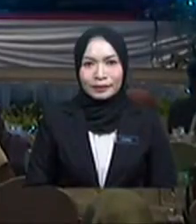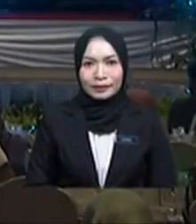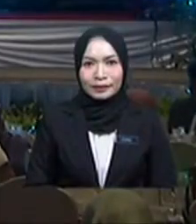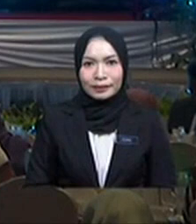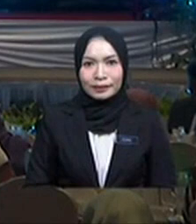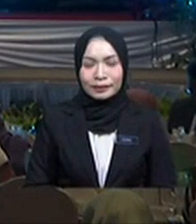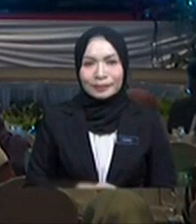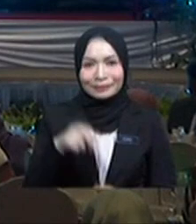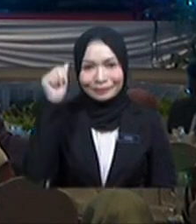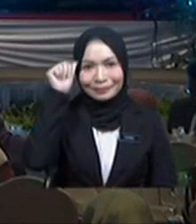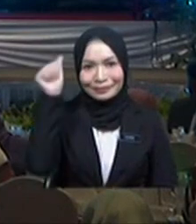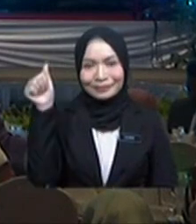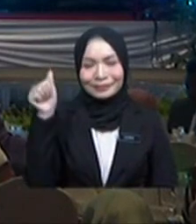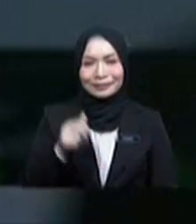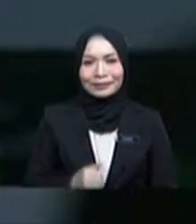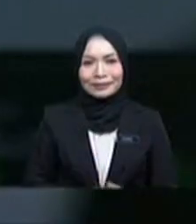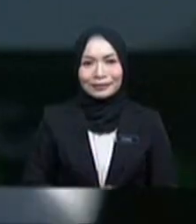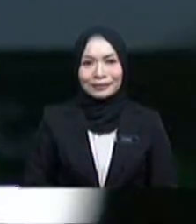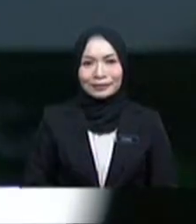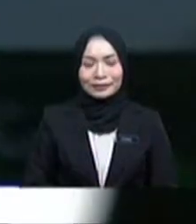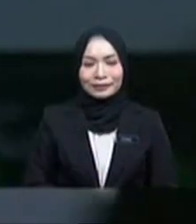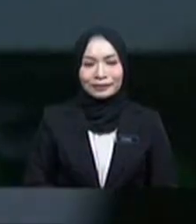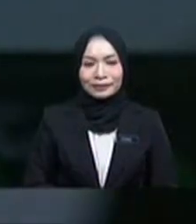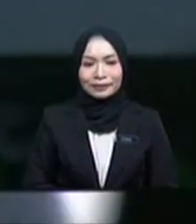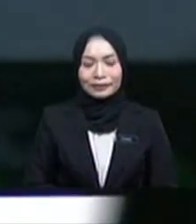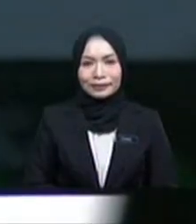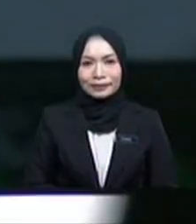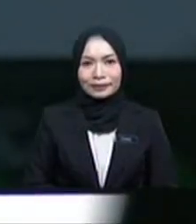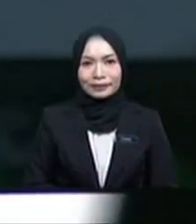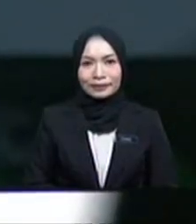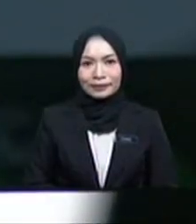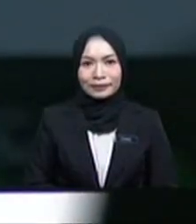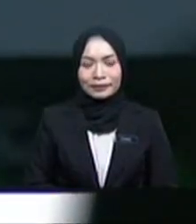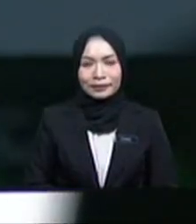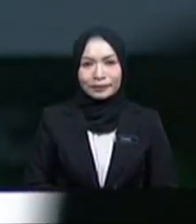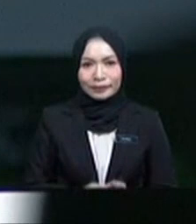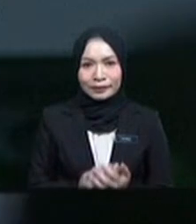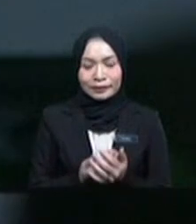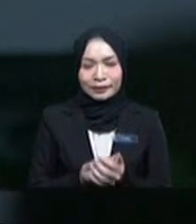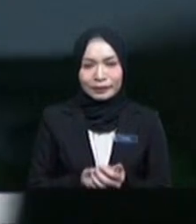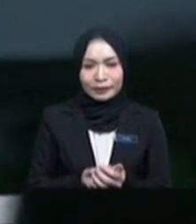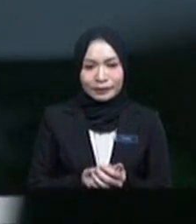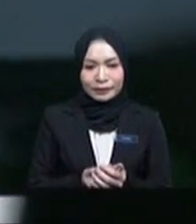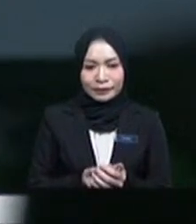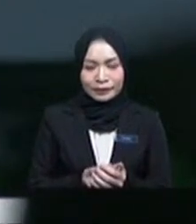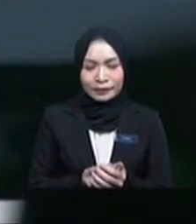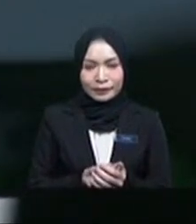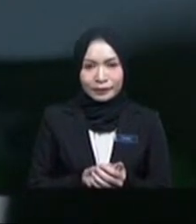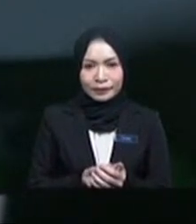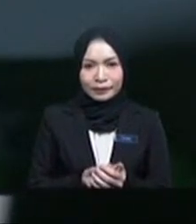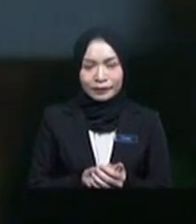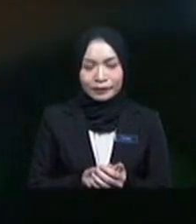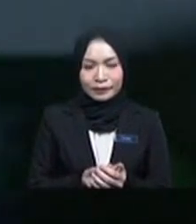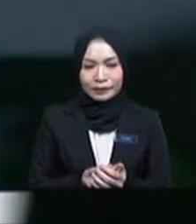Assalamu alaikum wa rahmatullahi wa barakatuh. أعوذ بالله من الشيطان الرجيم